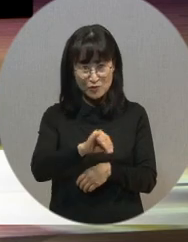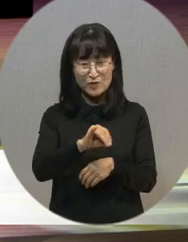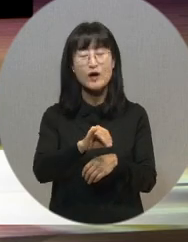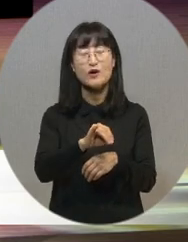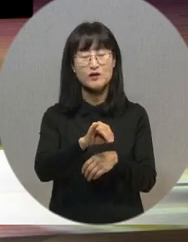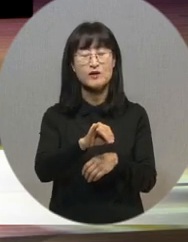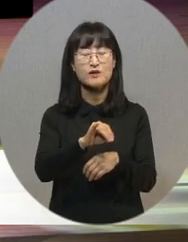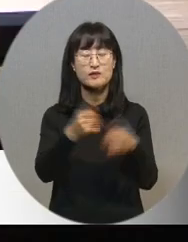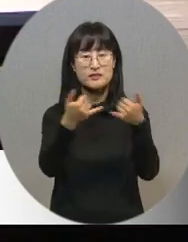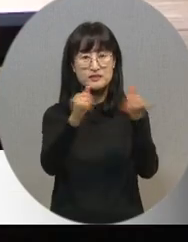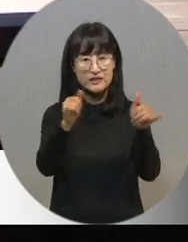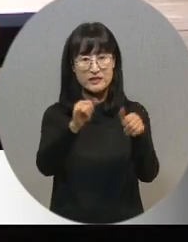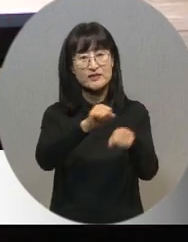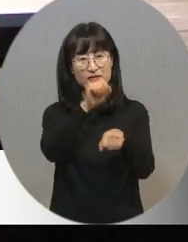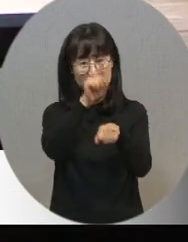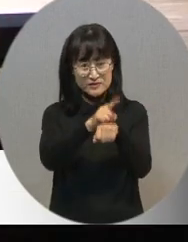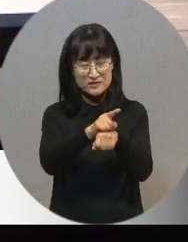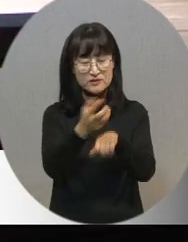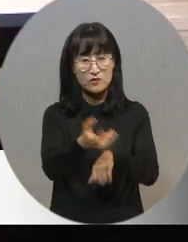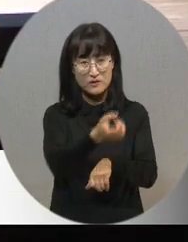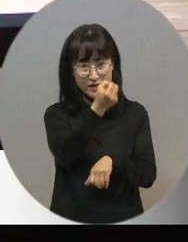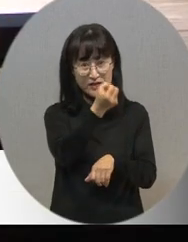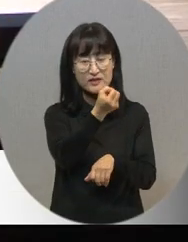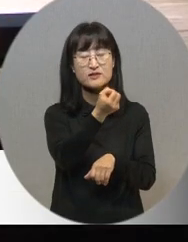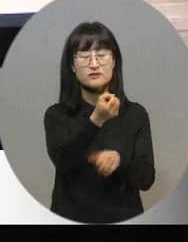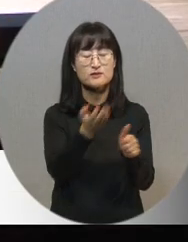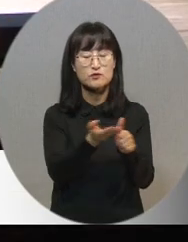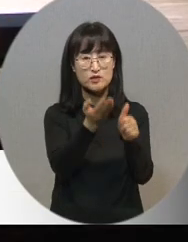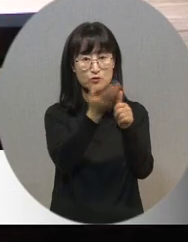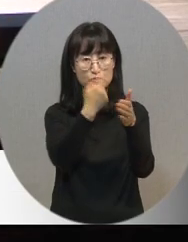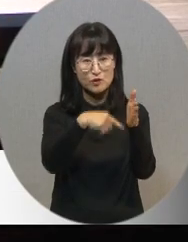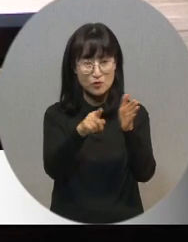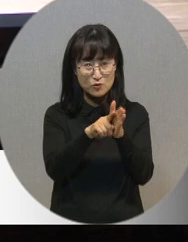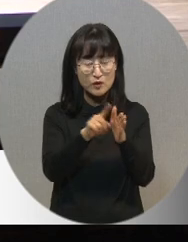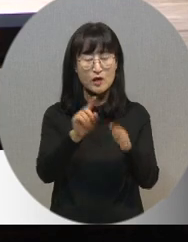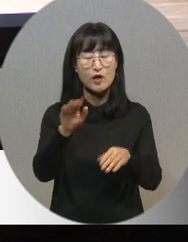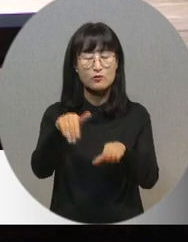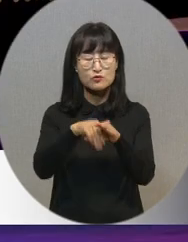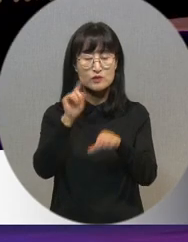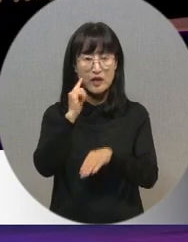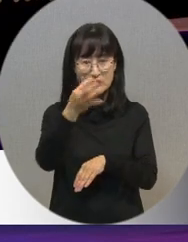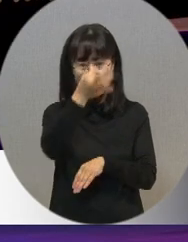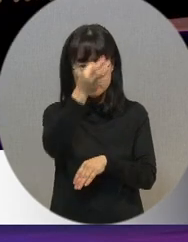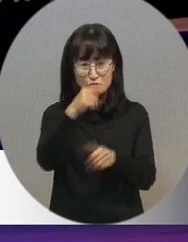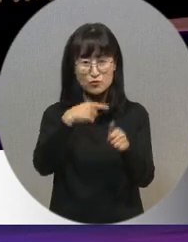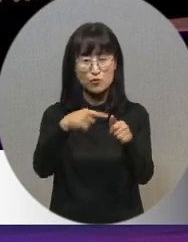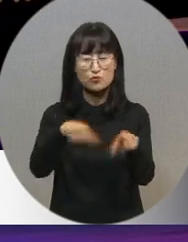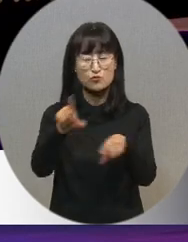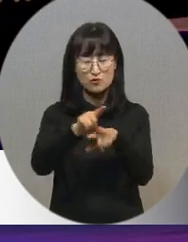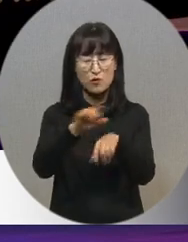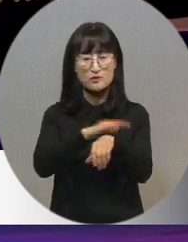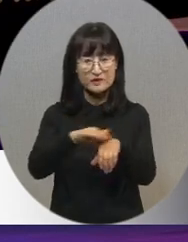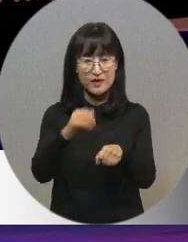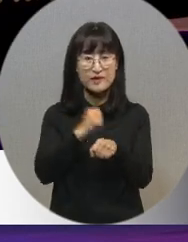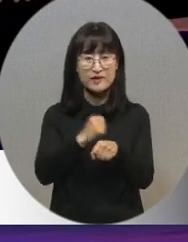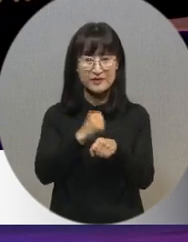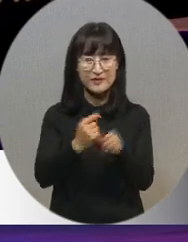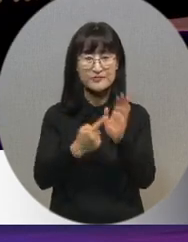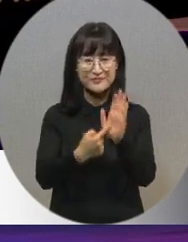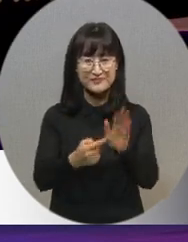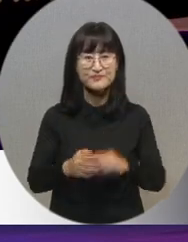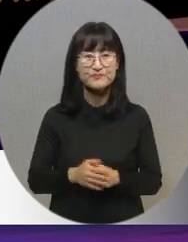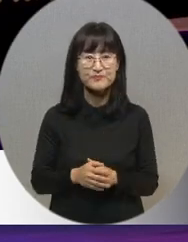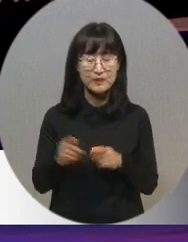지닌 인재를 양성하기 위해 문화예술교육을 더욱 내실 있게 운영해 나가겠다고 밝혔습니다.